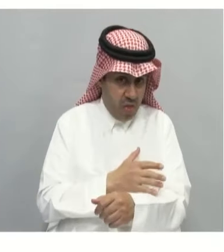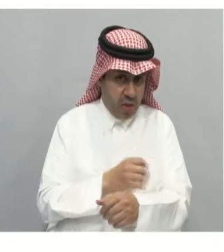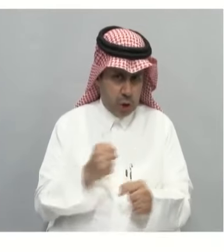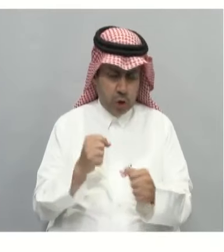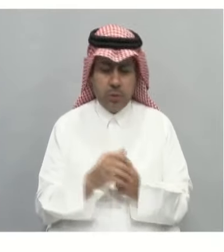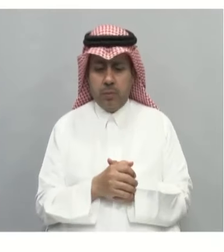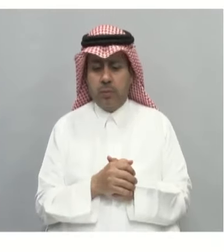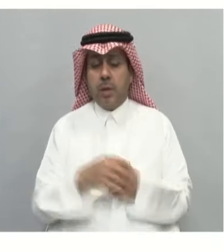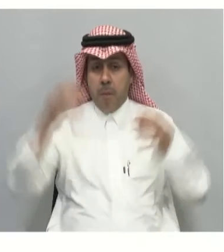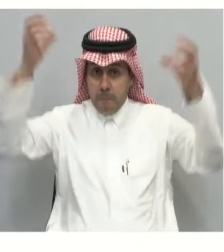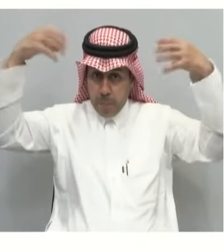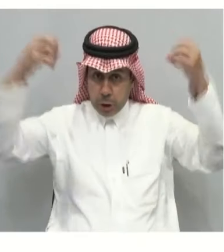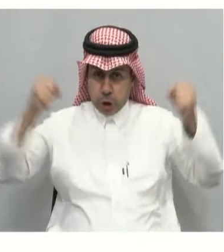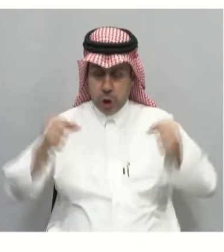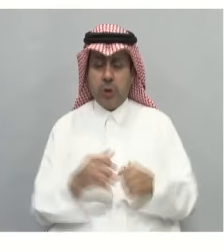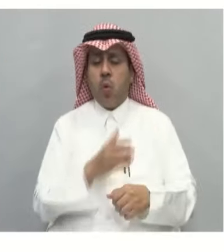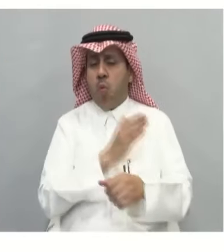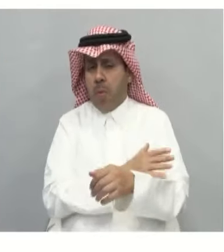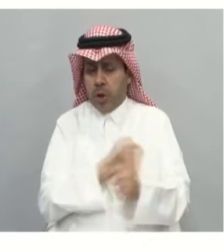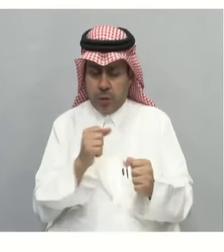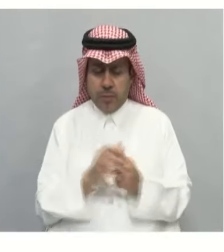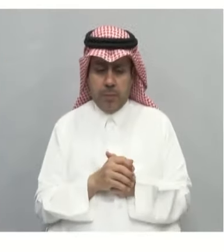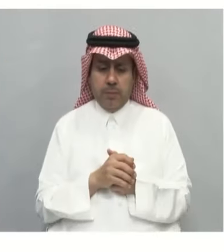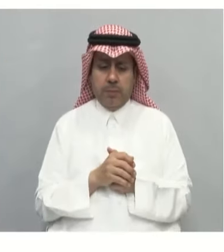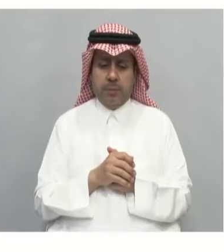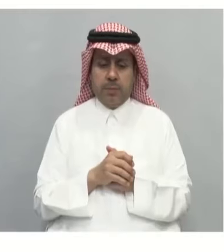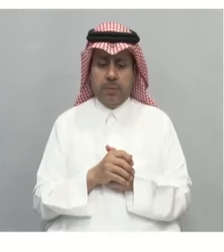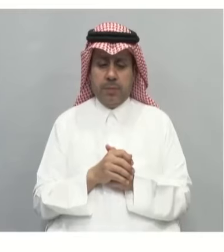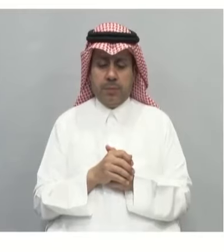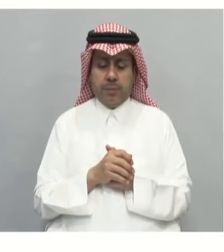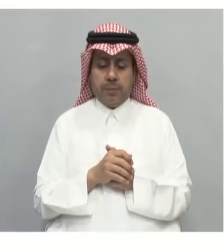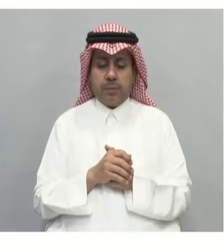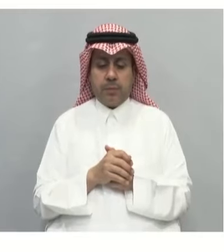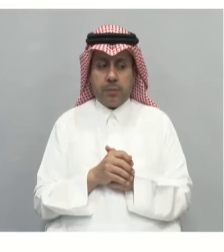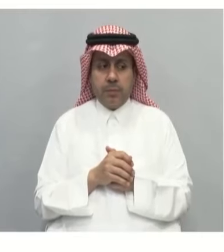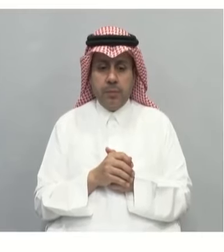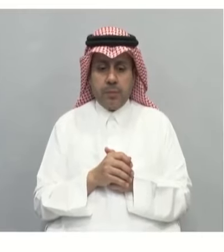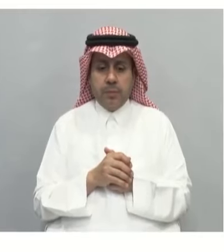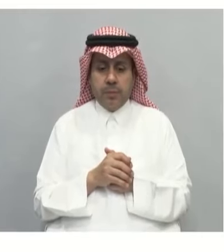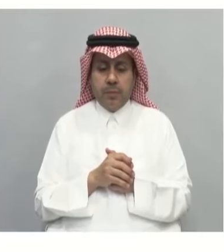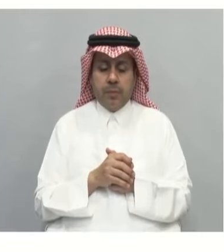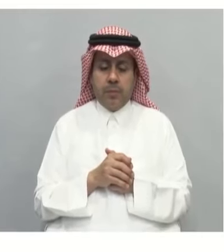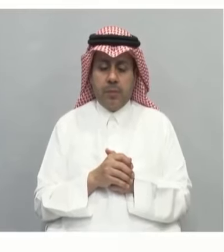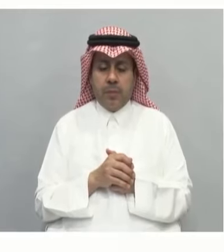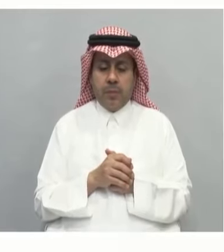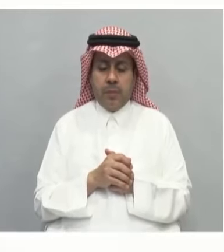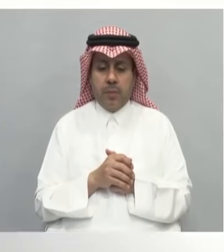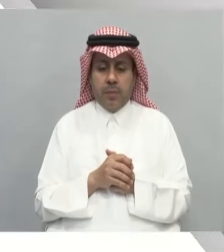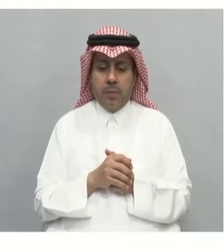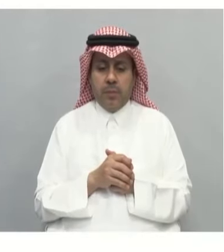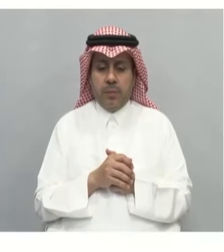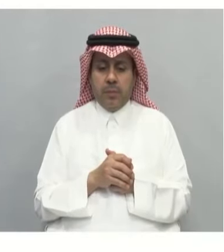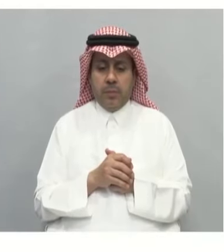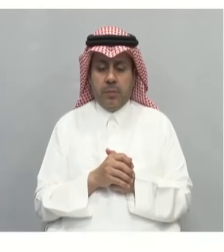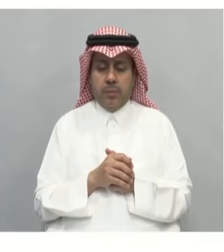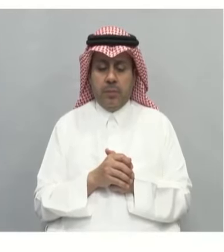الثاني المطر الشديد الذي يشق معه الخروج الى المسجد